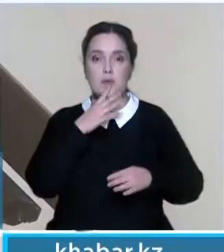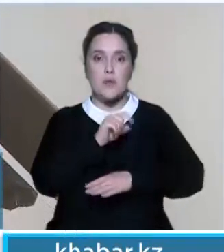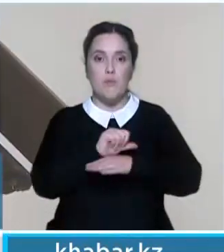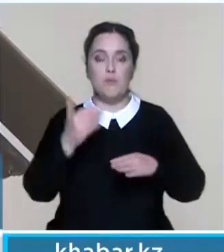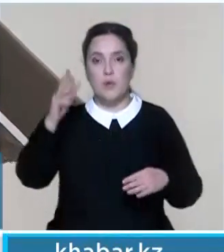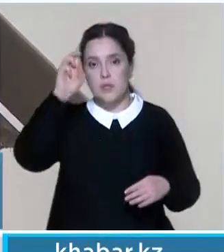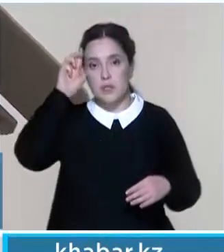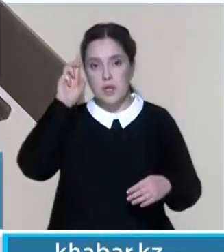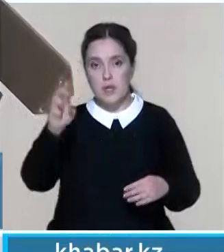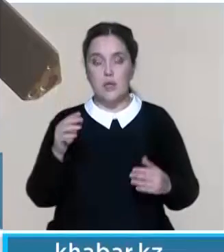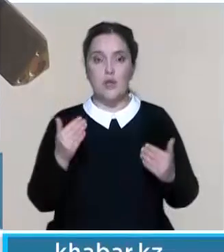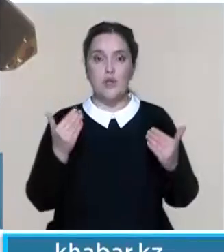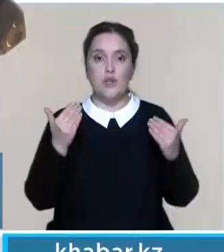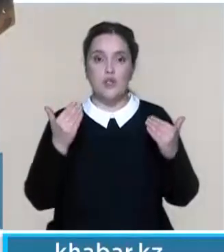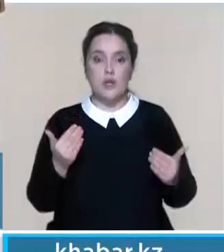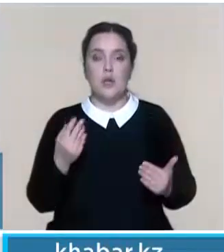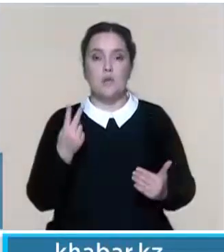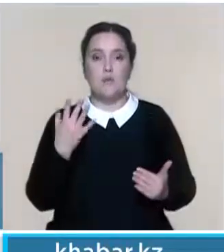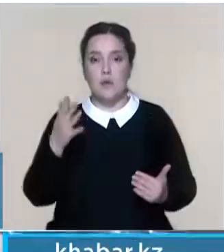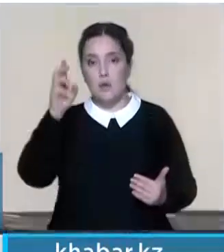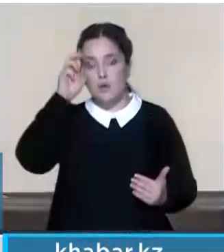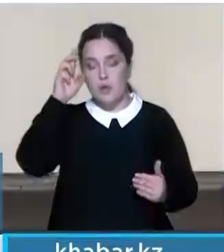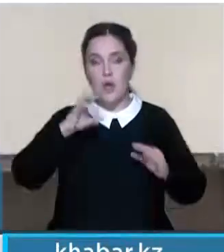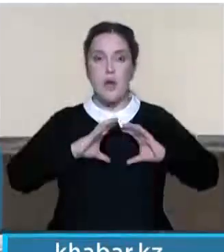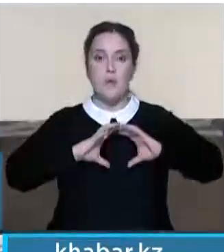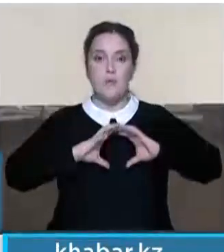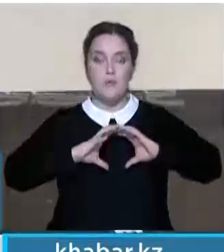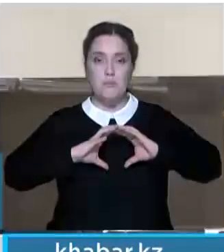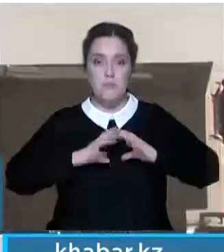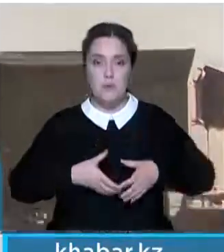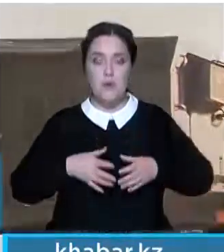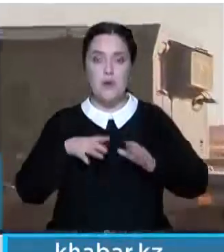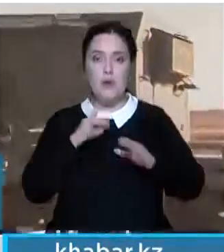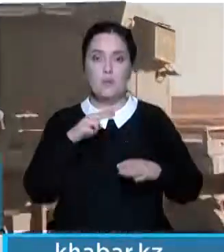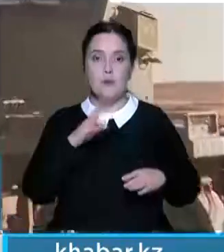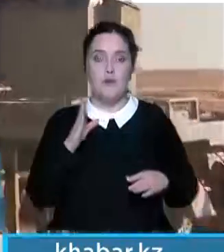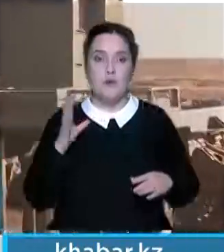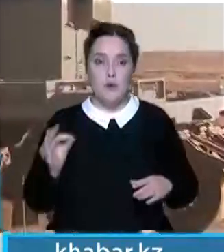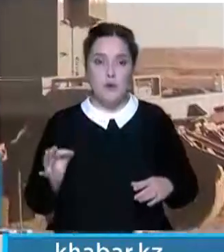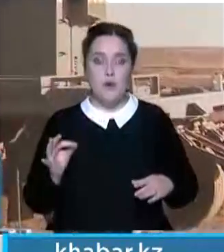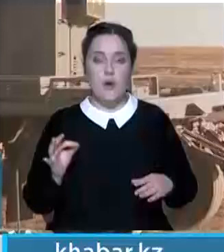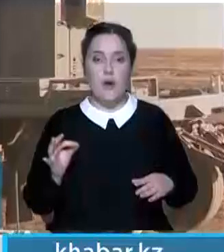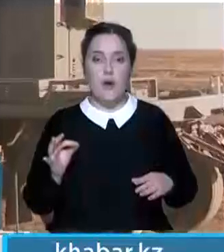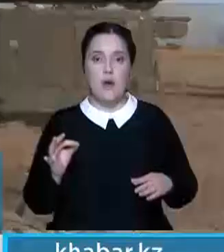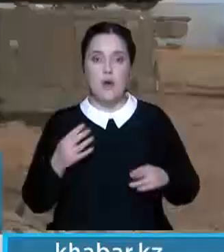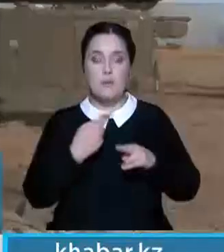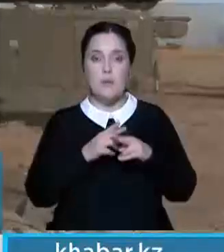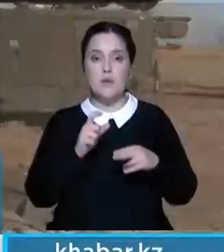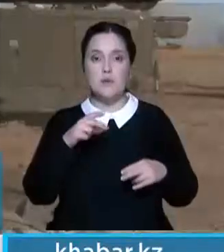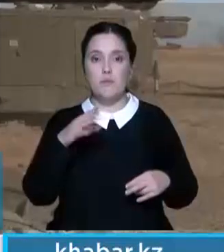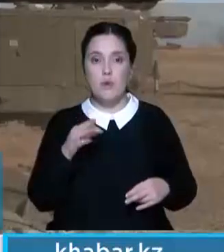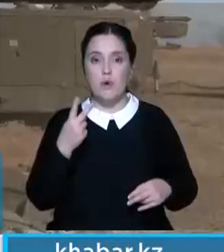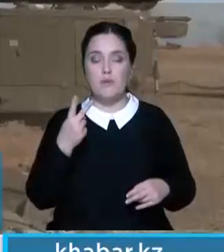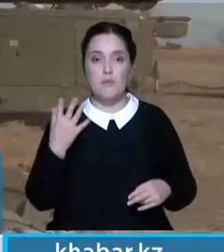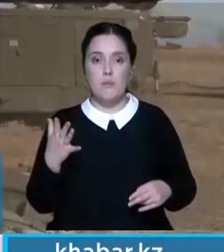страны. Сегодня он стоит на вооружении в 25 государствах мира. Система относится к ПВО ближней зоны. В своем базовом варианте С-125 мог